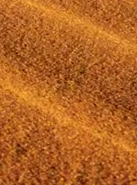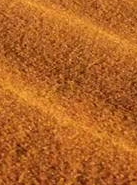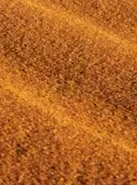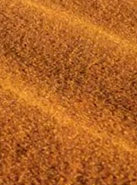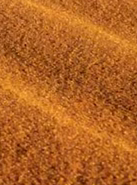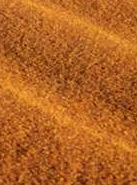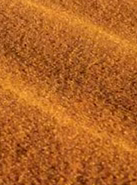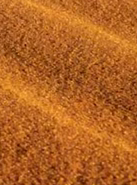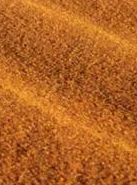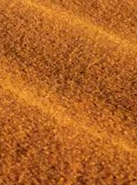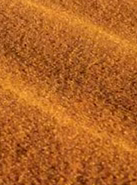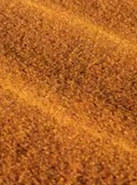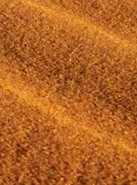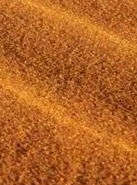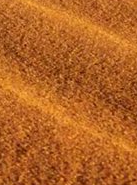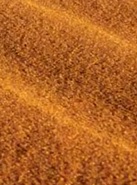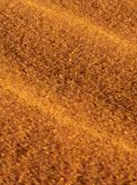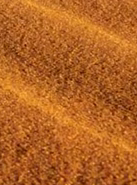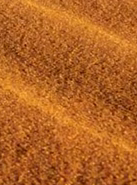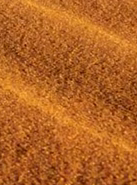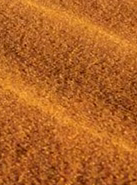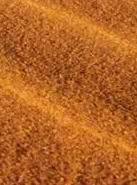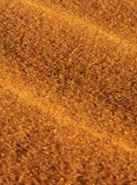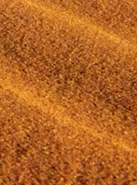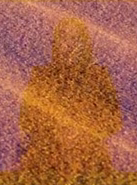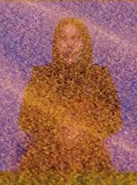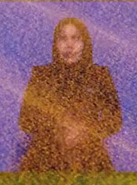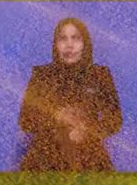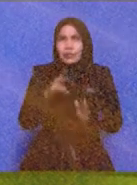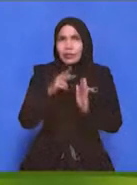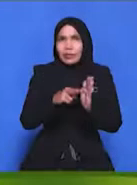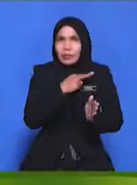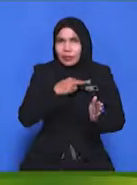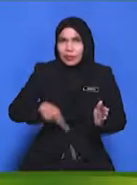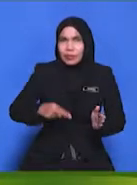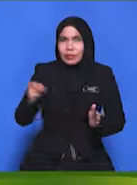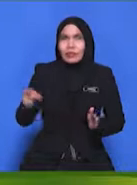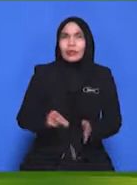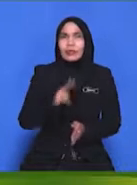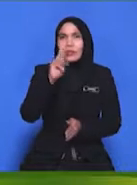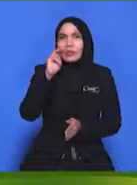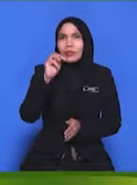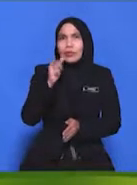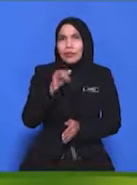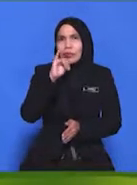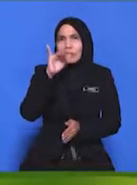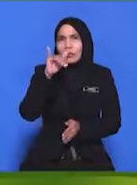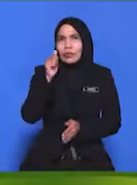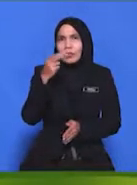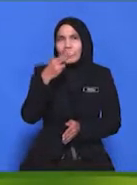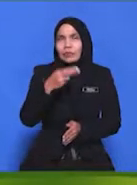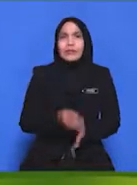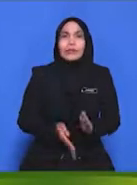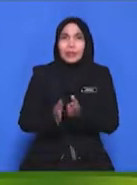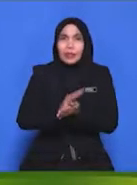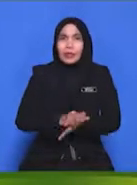mata pelajaran pendidikan Islam dalam bidang sirah. Jadi, jangan ke mana-mana. Keluarkan buku